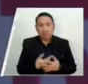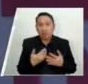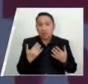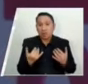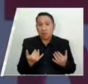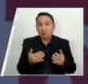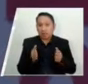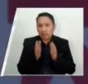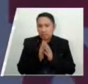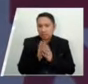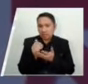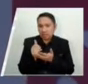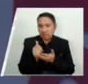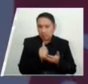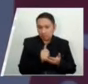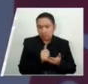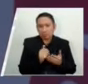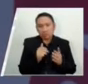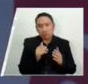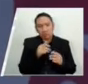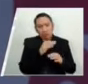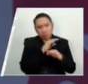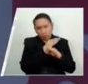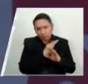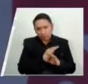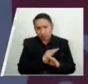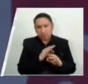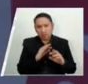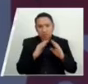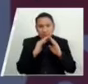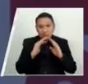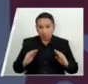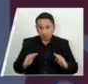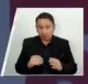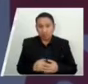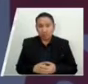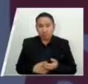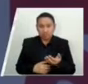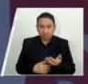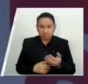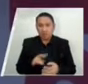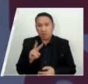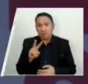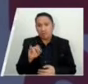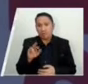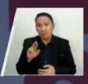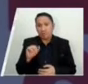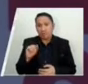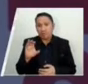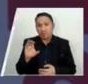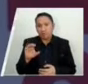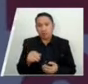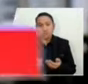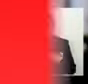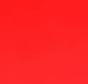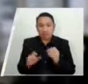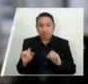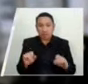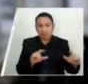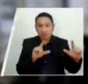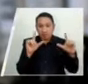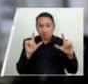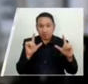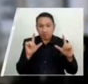makumpuni ang mga tirahang sinira ng bagyo mula sa Vira, Catanduanes. Nakatutok live at exclusive